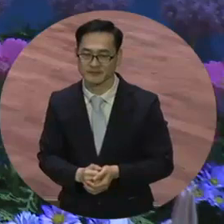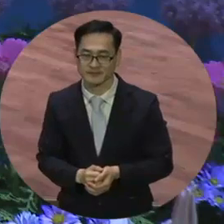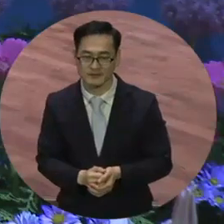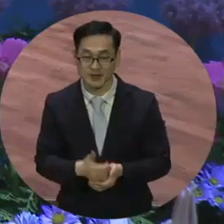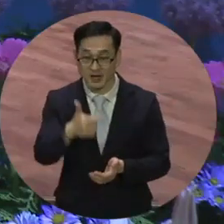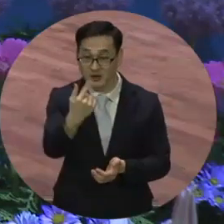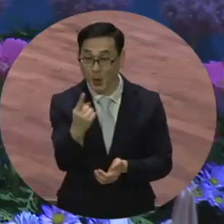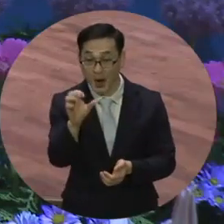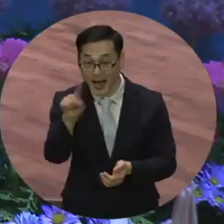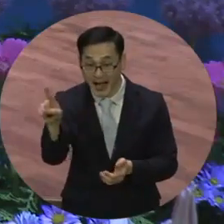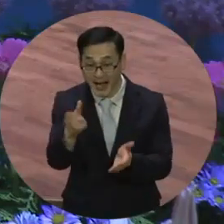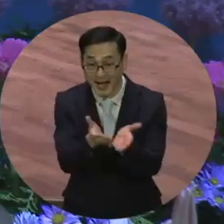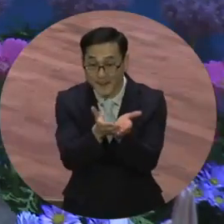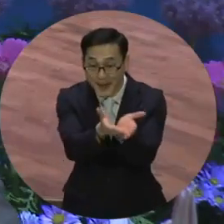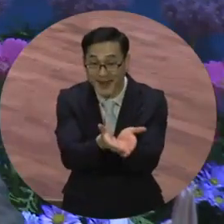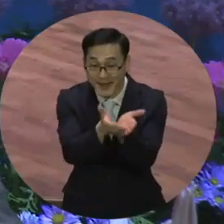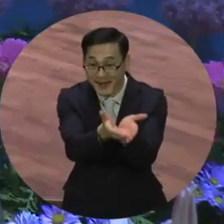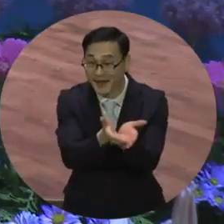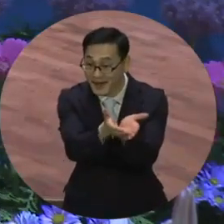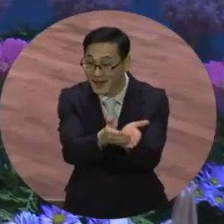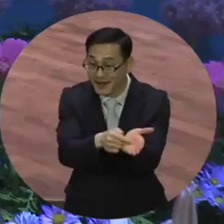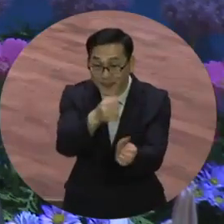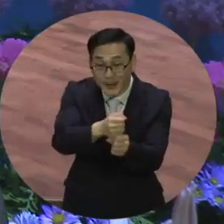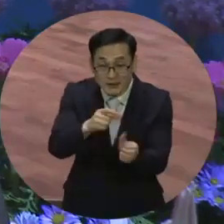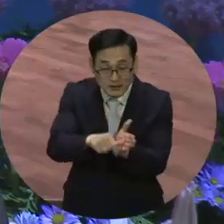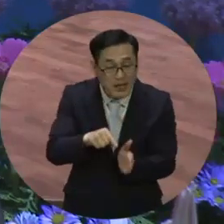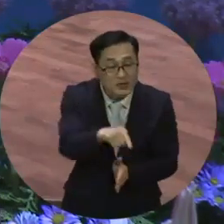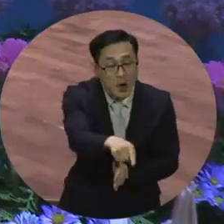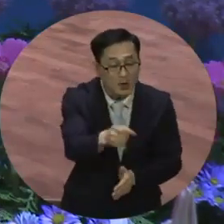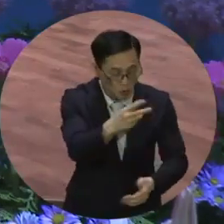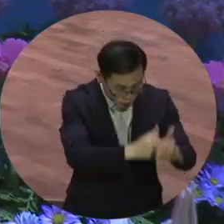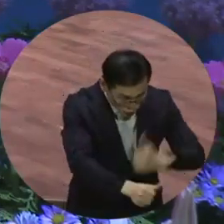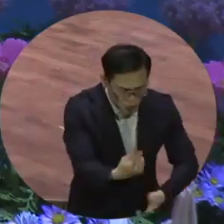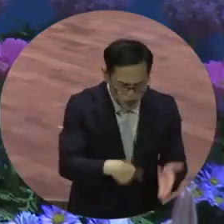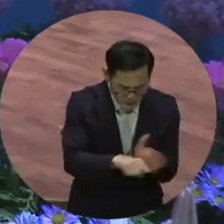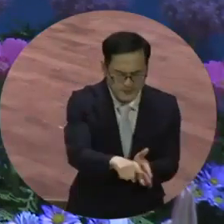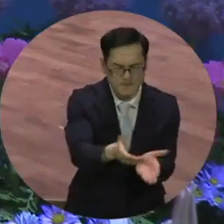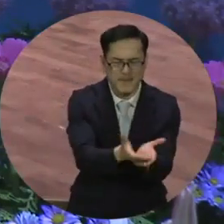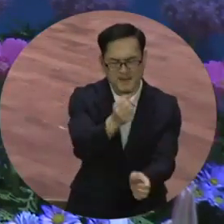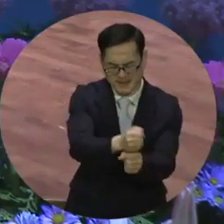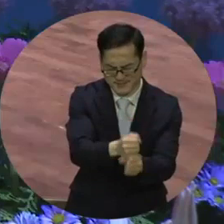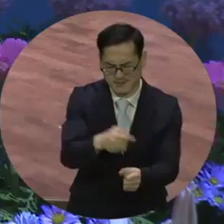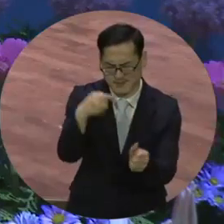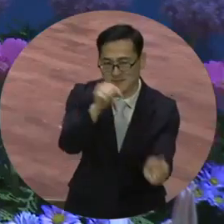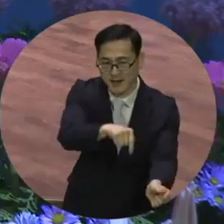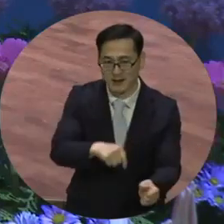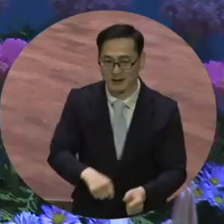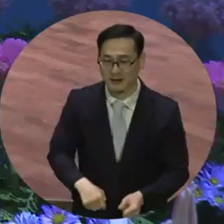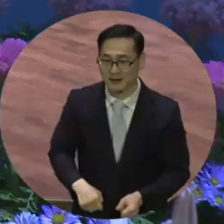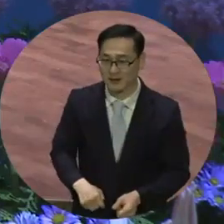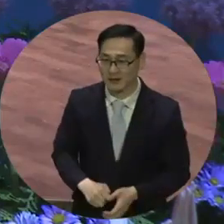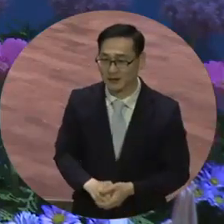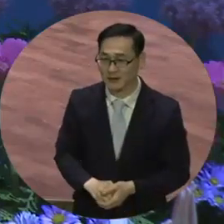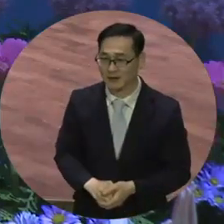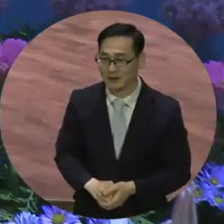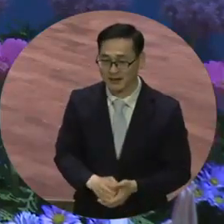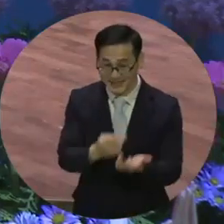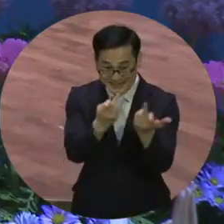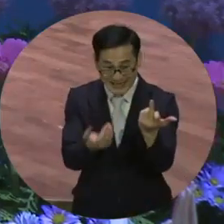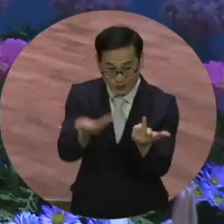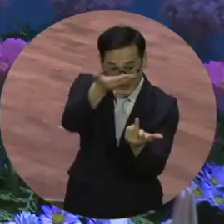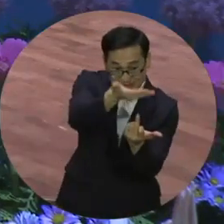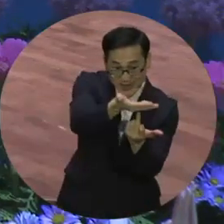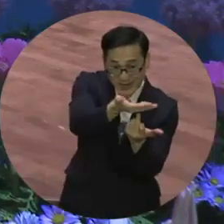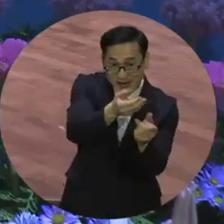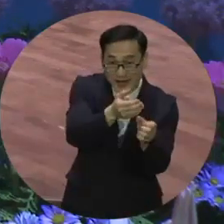위해서 방주 지어라. 하나님을 위한 겁니까? 하나님이 명령하시면서 하나님이 축복하신